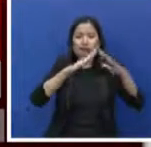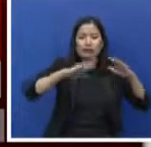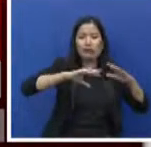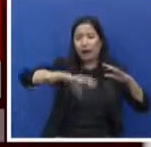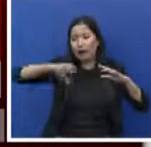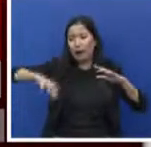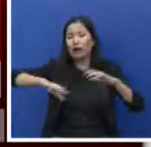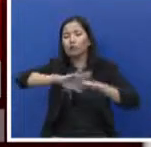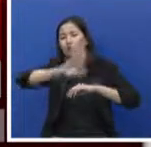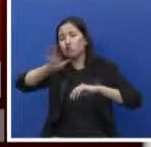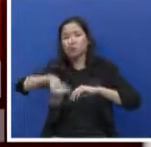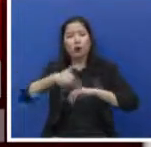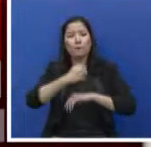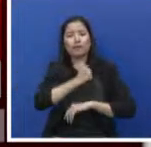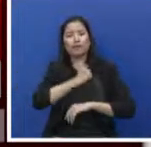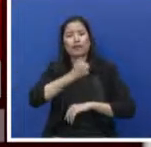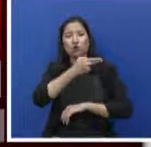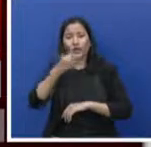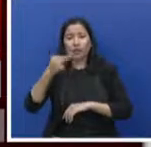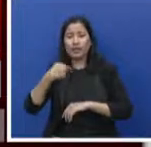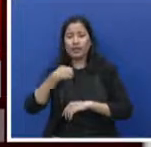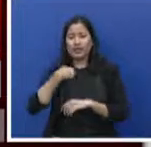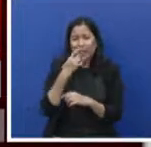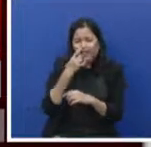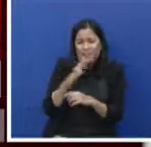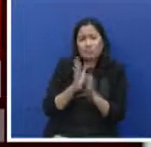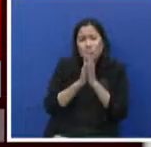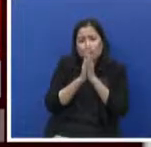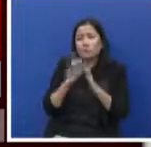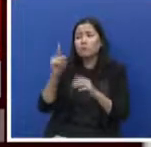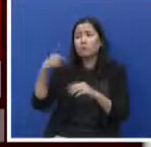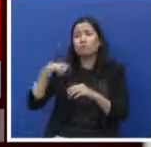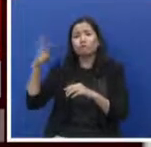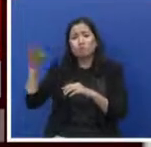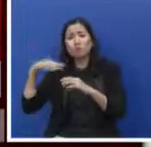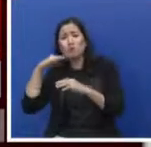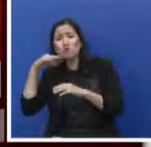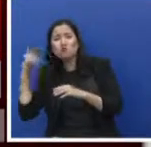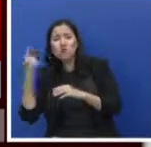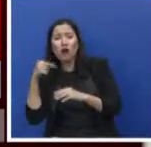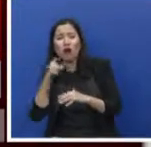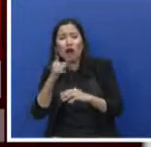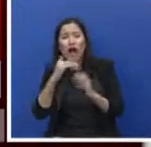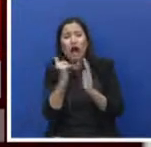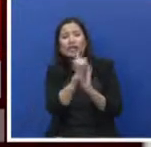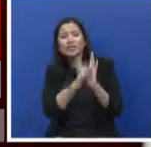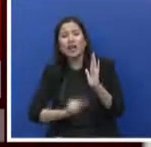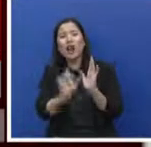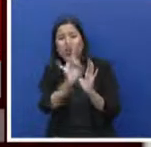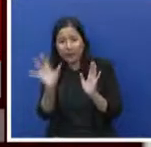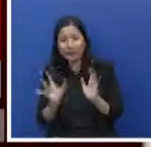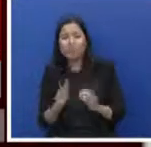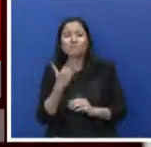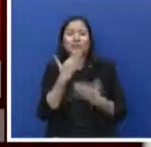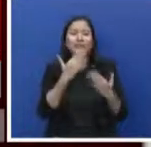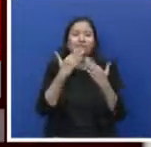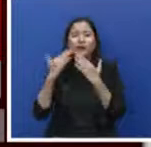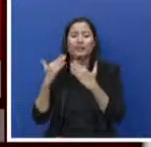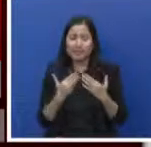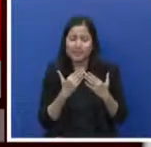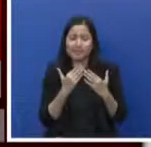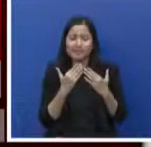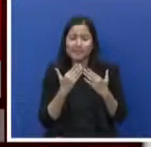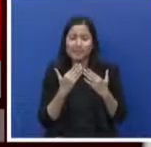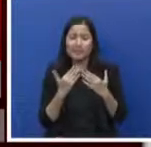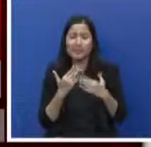dan seluruh bangsa Indonesia. Saya mohon izin pamit karena sudah ditunggu sekarang untuk yang acara berikutnya. Terima kasih ya teman-teman ya. Baik. Bu